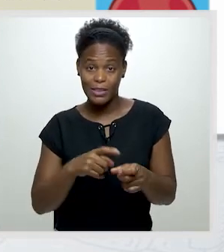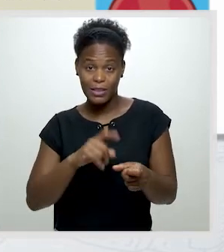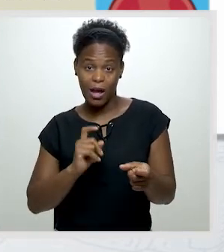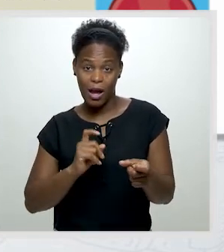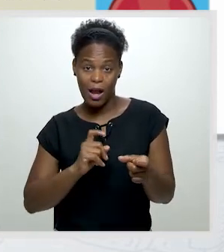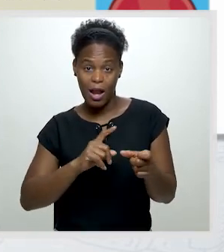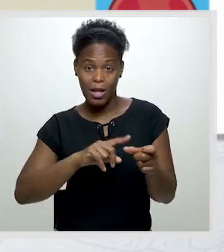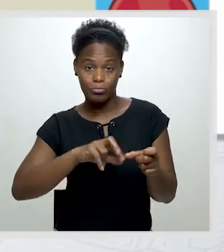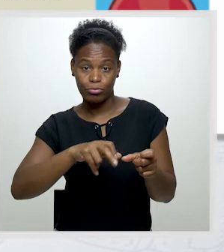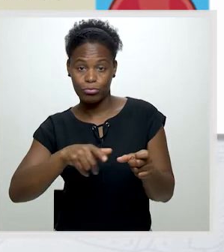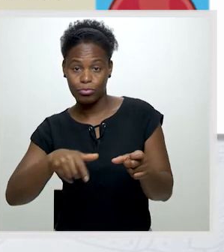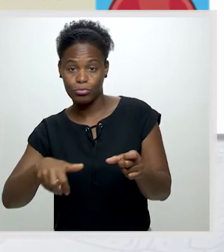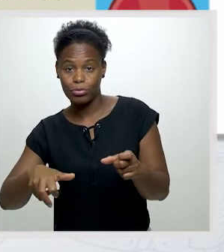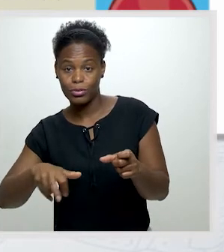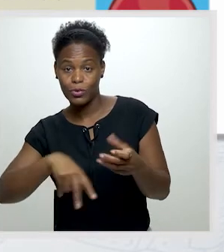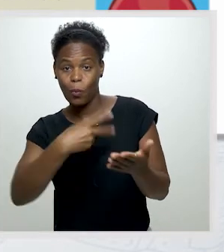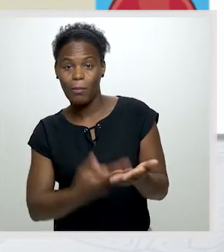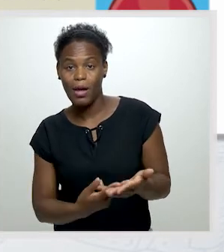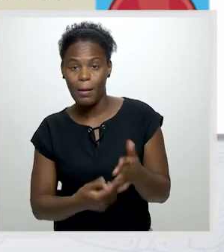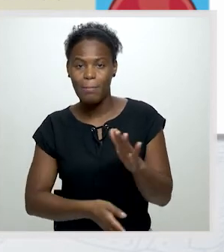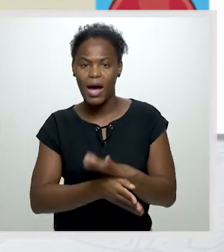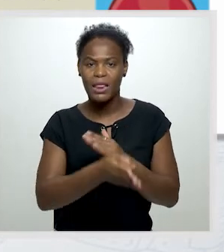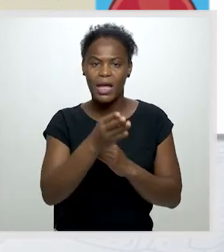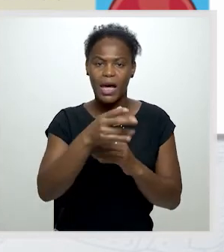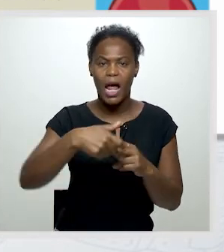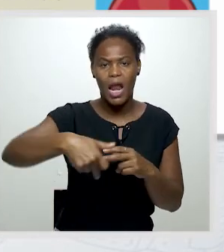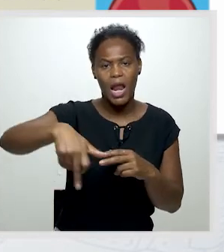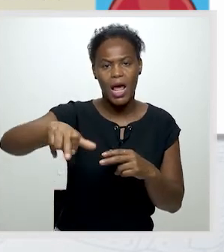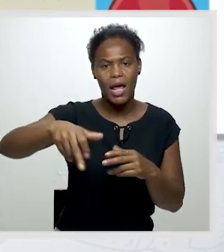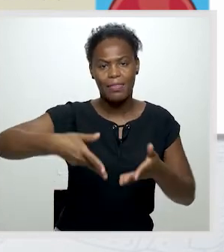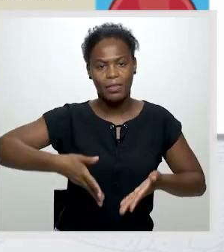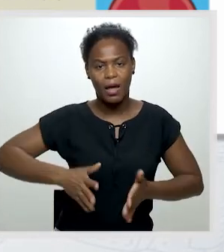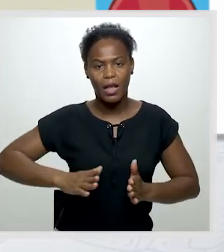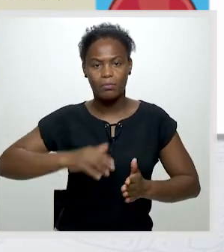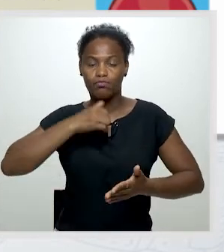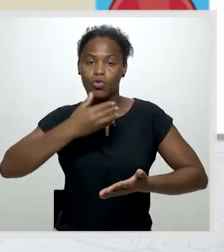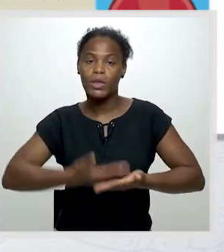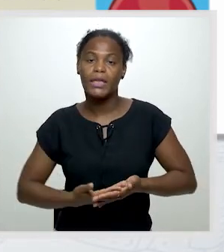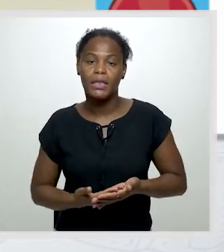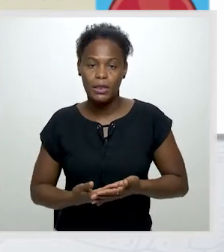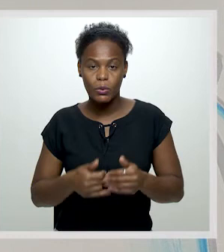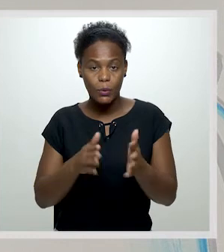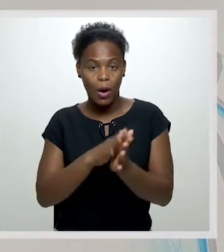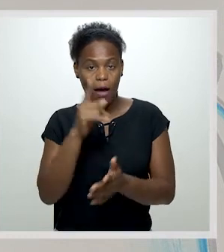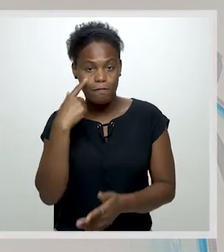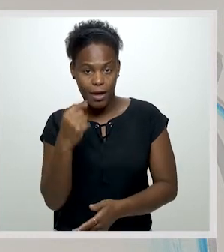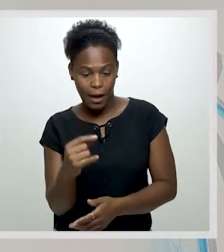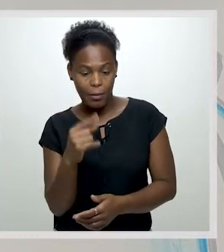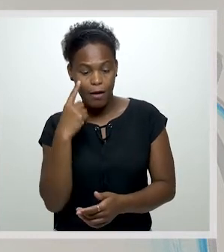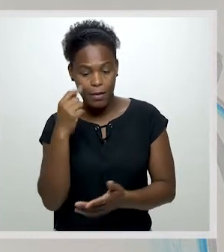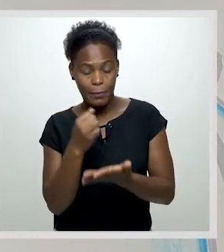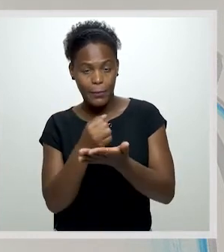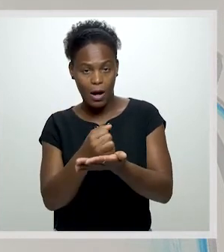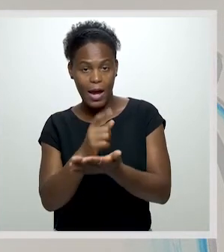tomber, partir, aller, naître, mourir. Tous ces verbes se conjuguent avec l'auxiliaire être et